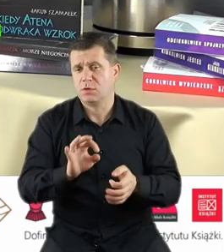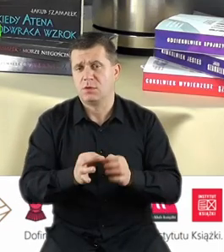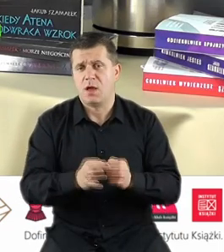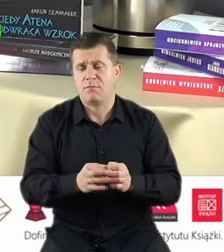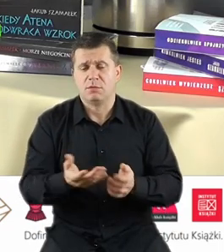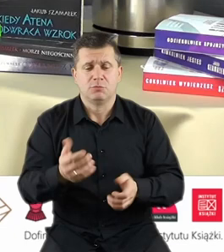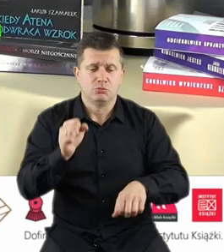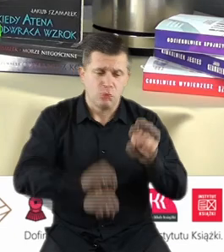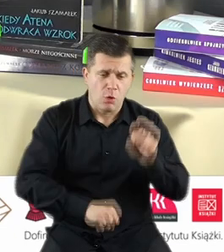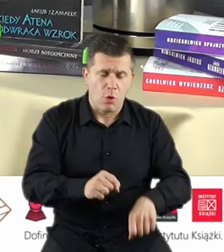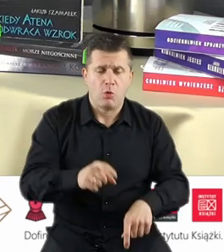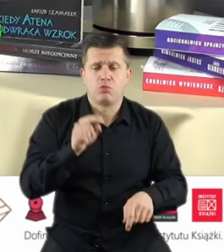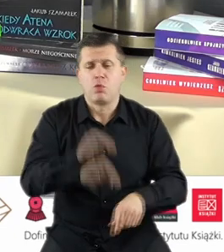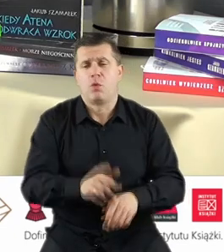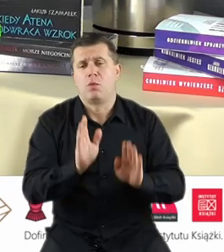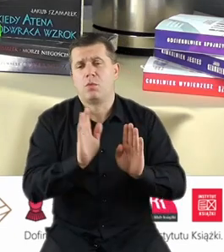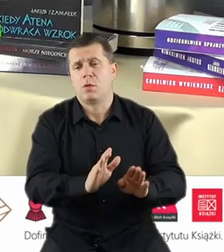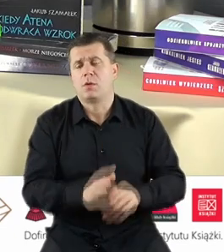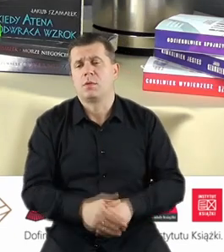to będą brane pod uwagę